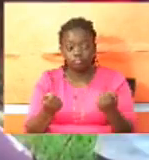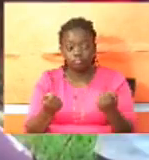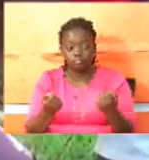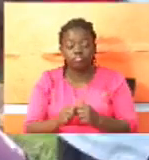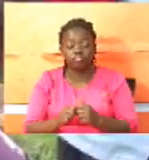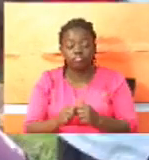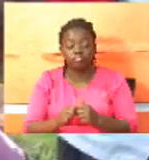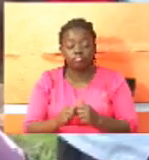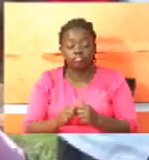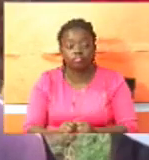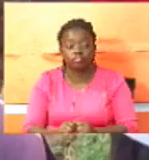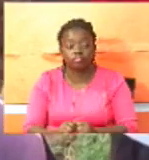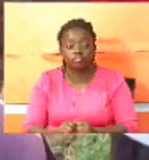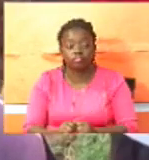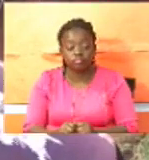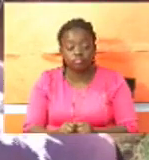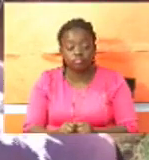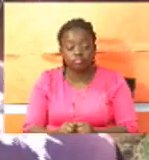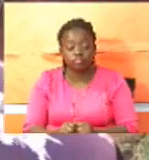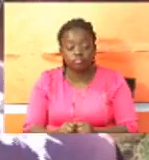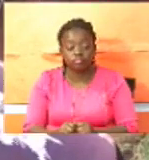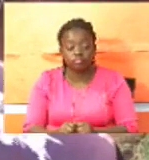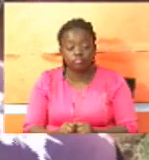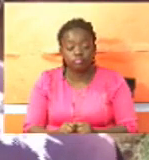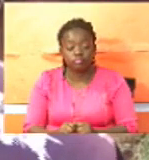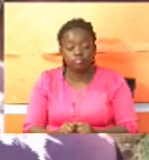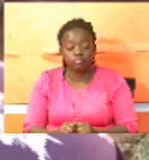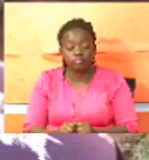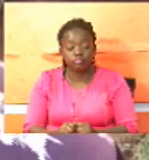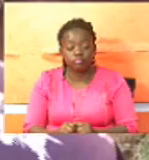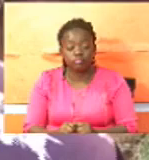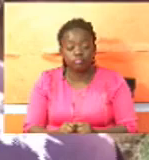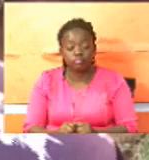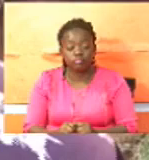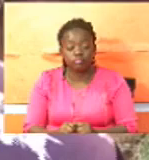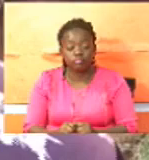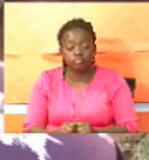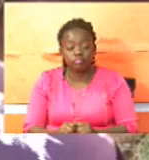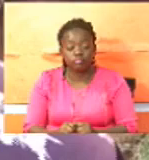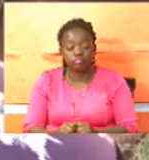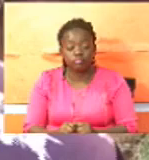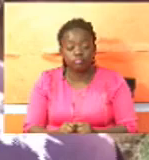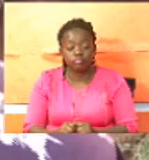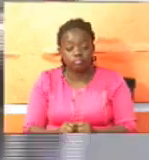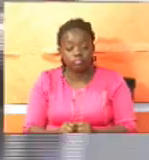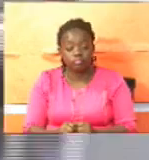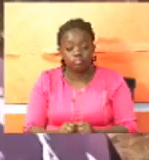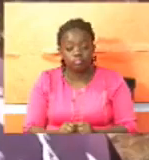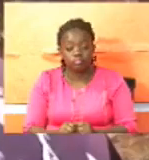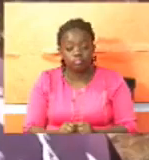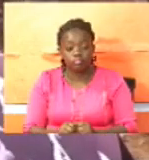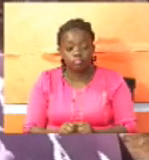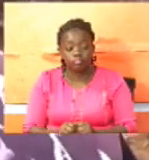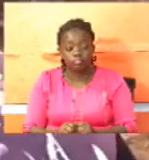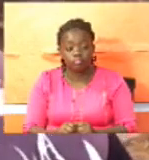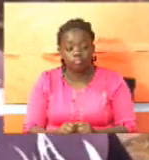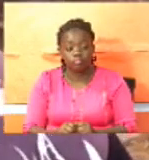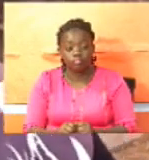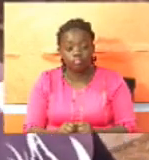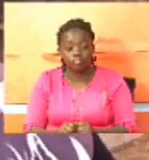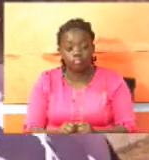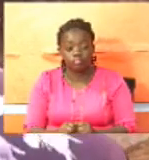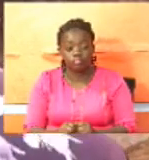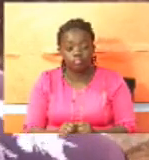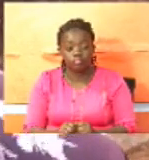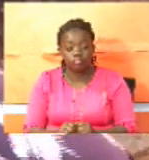misinde yadaguddewo nga twadde yadeeva wansi eri egenda wetwali ku mafuta nebeekanga